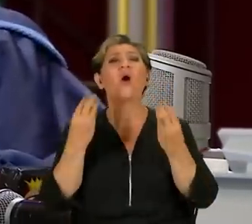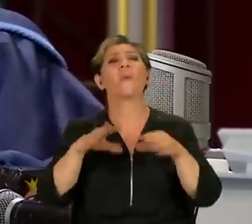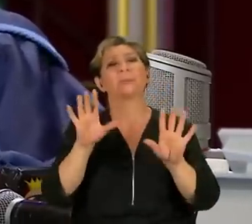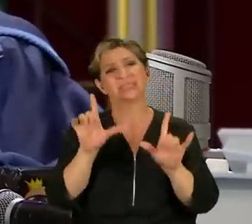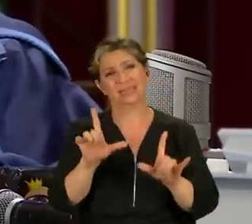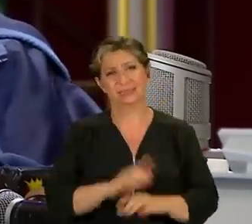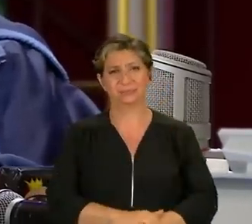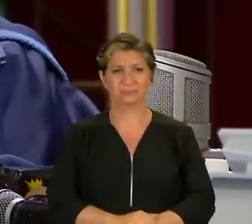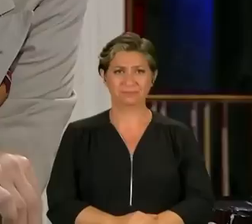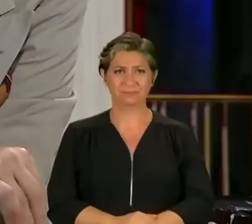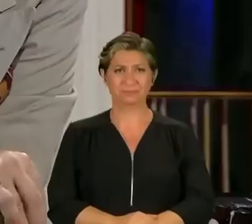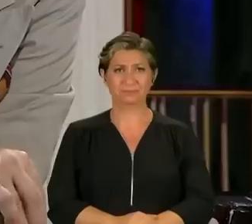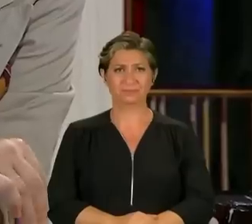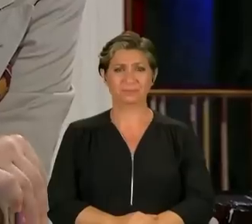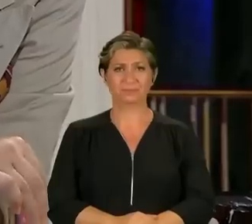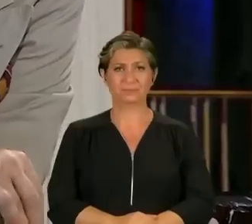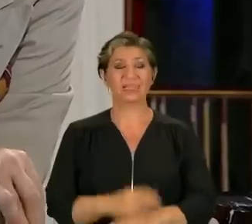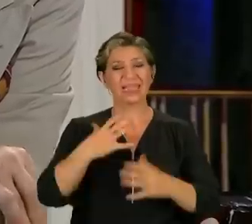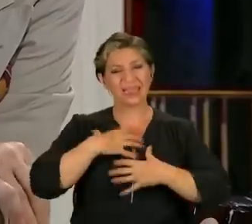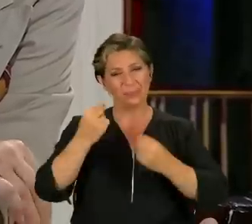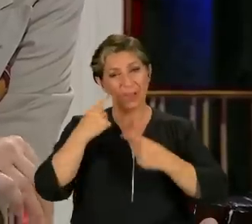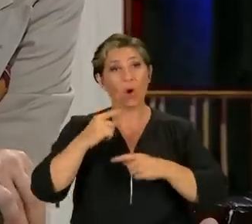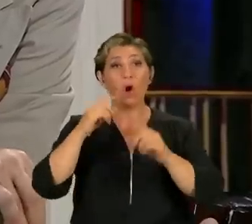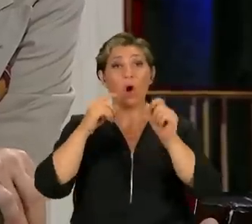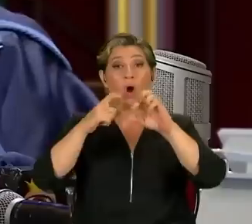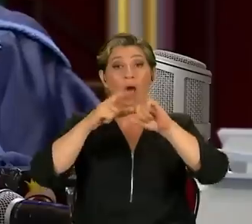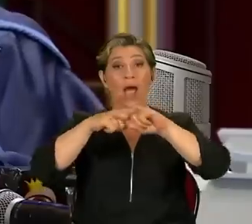sahneye çıkmasınlar yani. Evet. Orhan